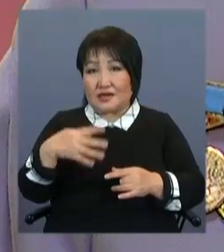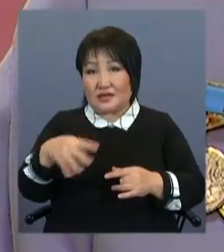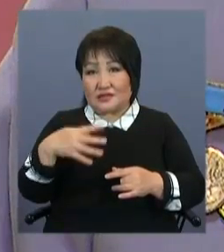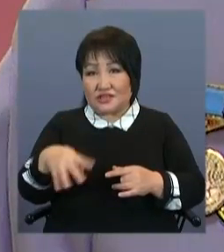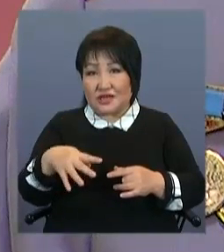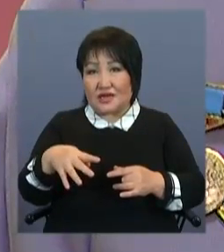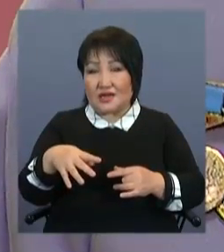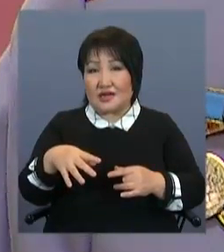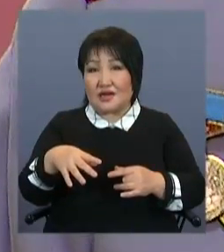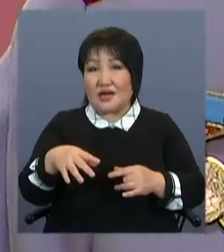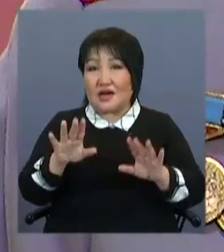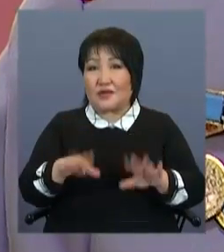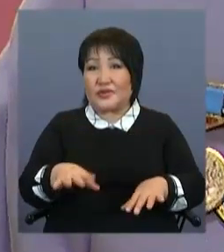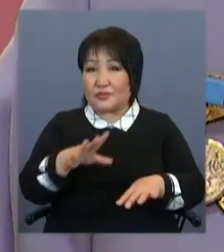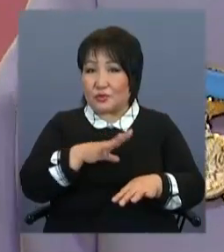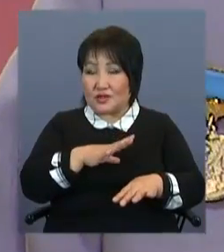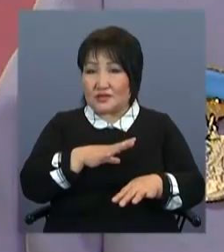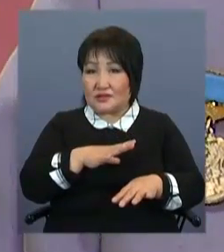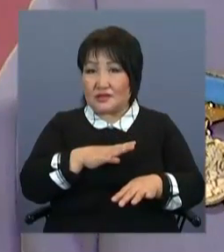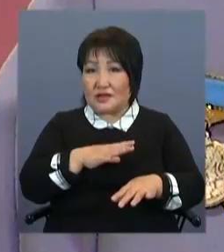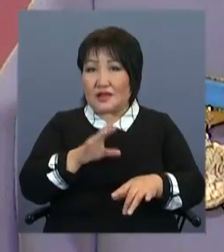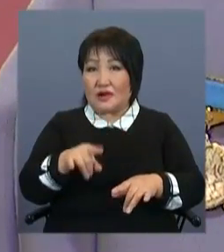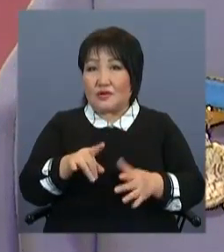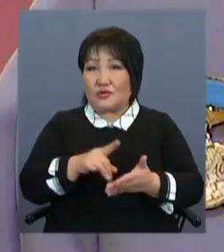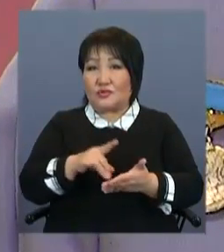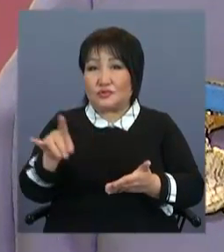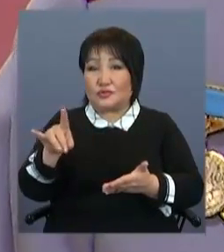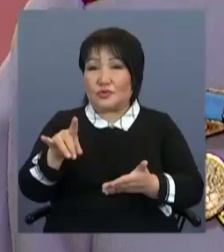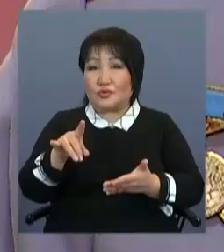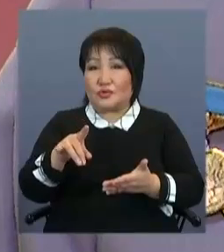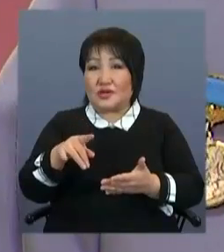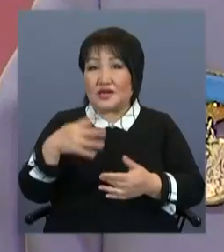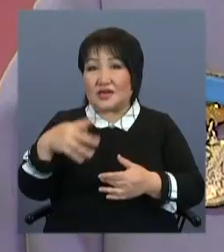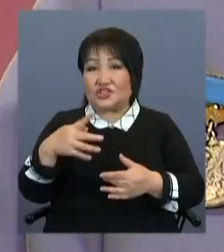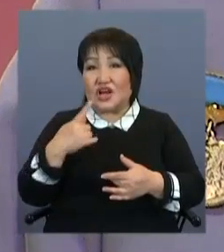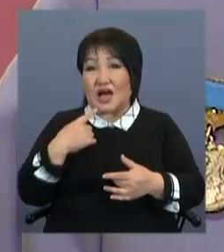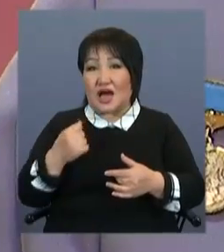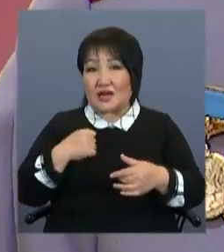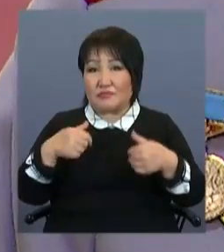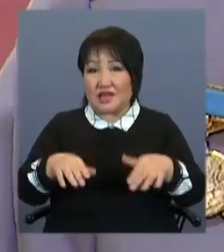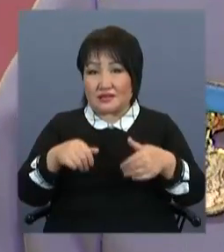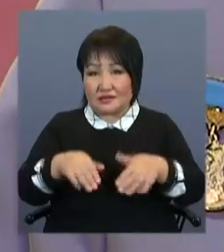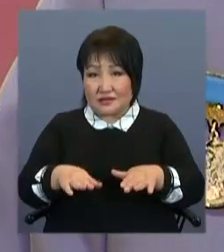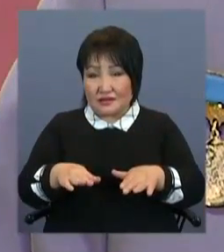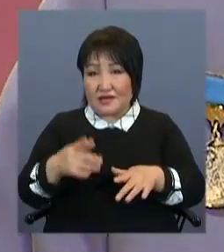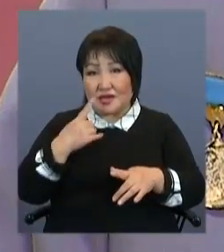Ол 40-шы армия күшті армия еді. Негізгі сол 40-шы армиядың қару-жарақтары,